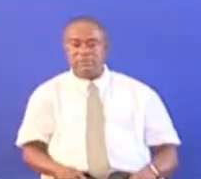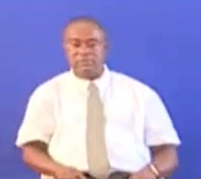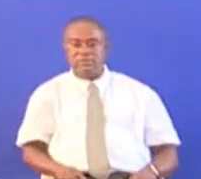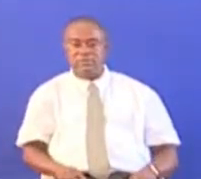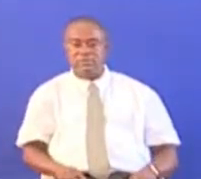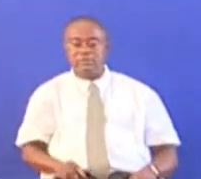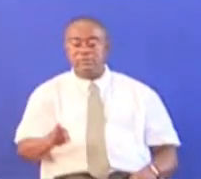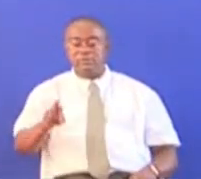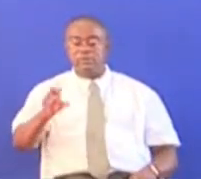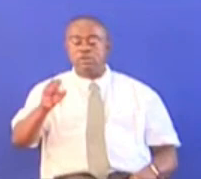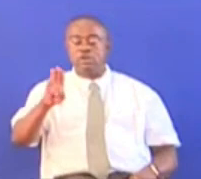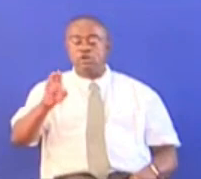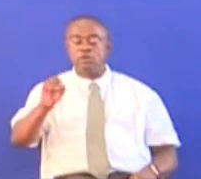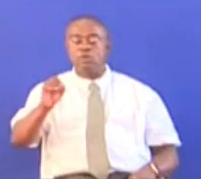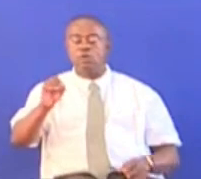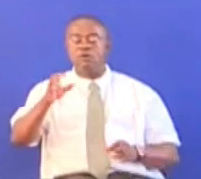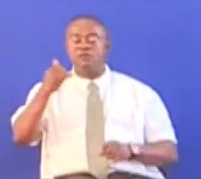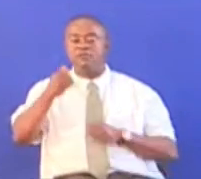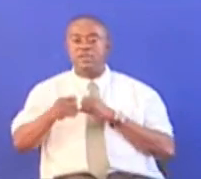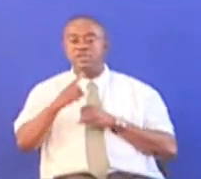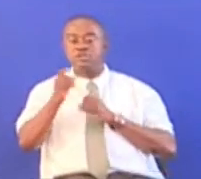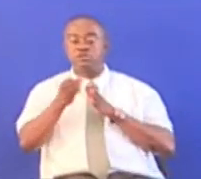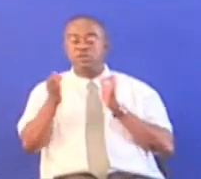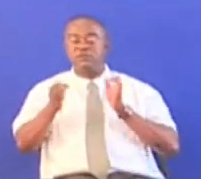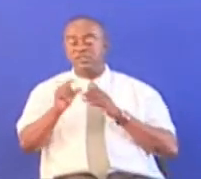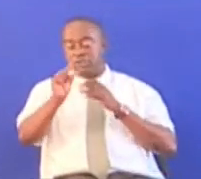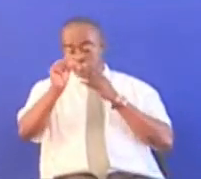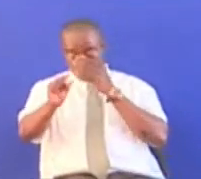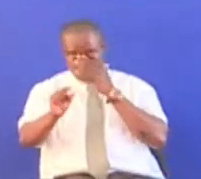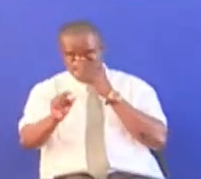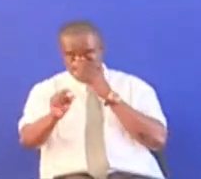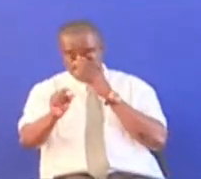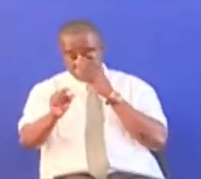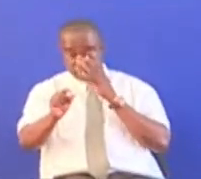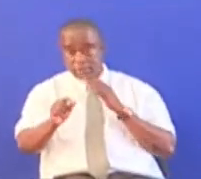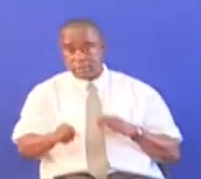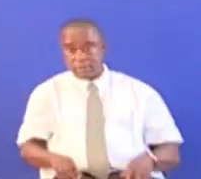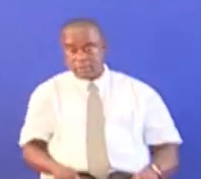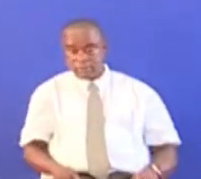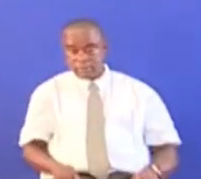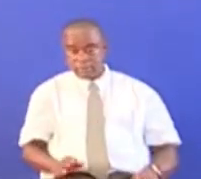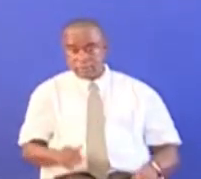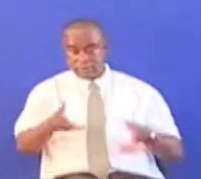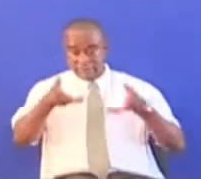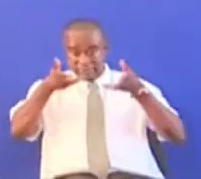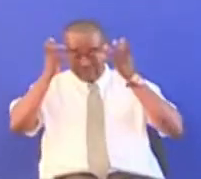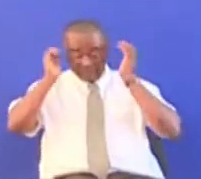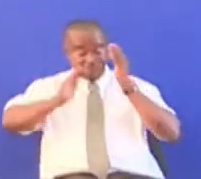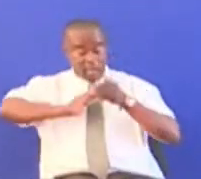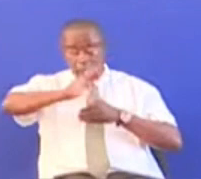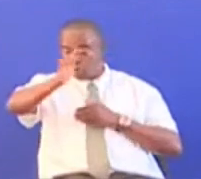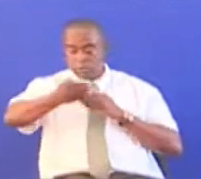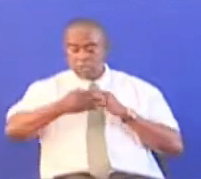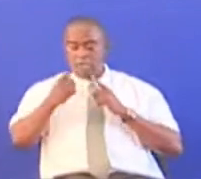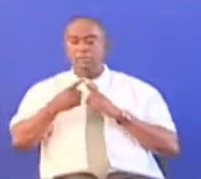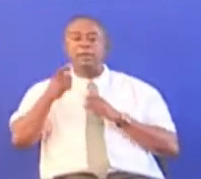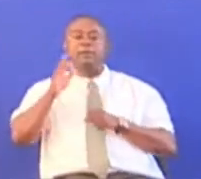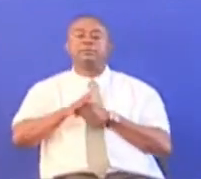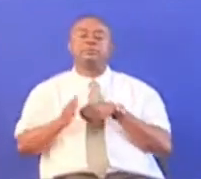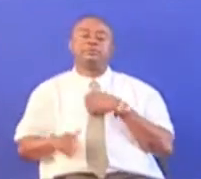Robo finali ya ligi ya mabingwa wa Afrika sio nafasi ndogo, na Simba imekuwa ikirudia mara kwa mara kiasi